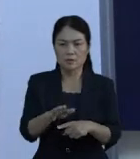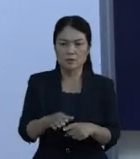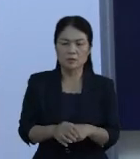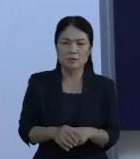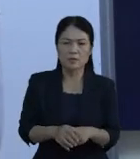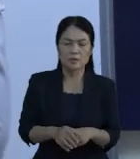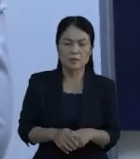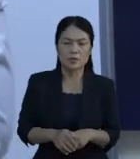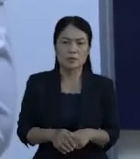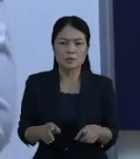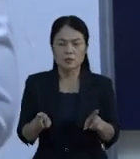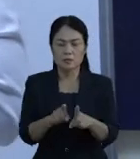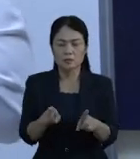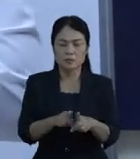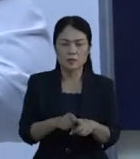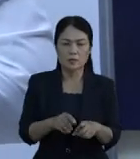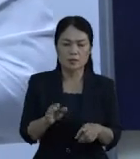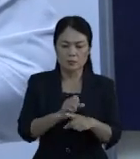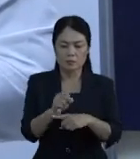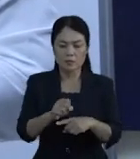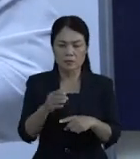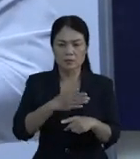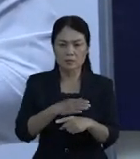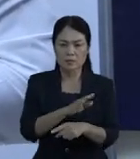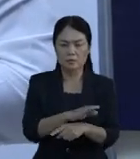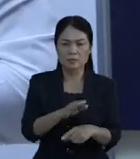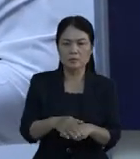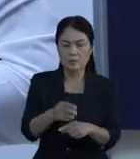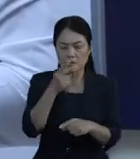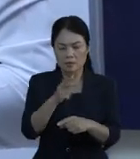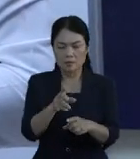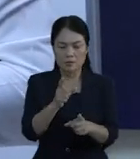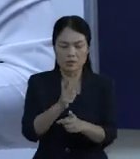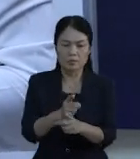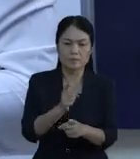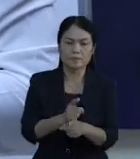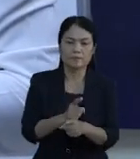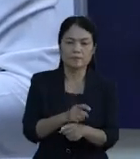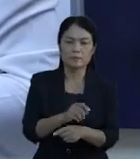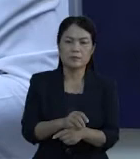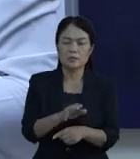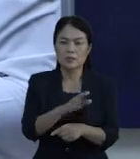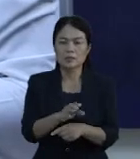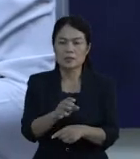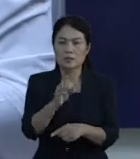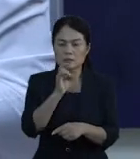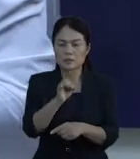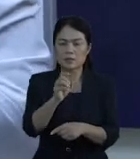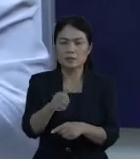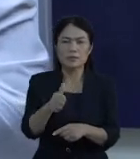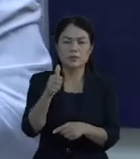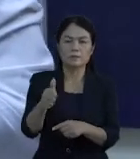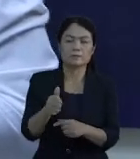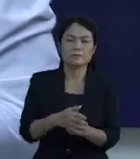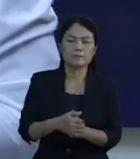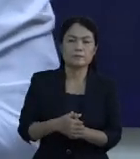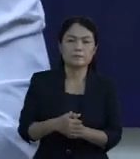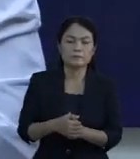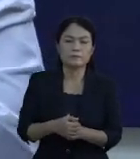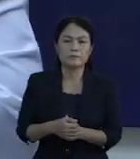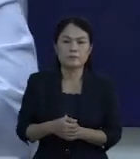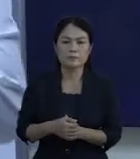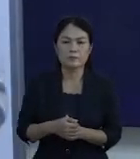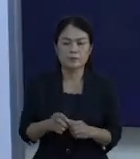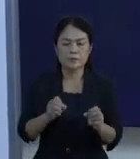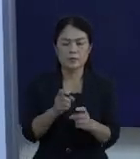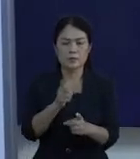dùm mùi lùm hạt bọc con nè con á và hai con mới bà thử bờ trầm trái con bật chia bọc cài men và hãy bao